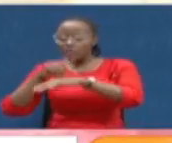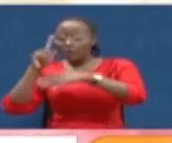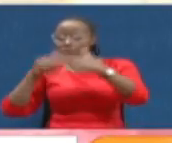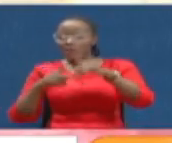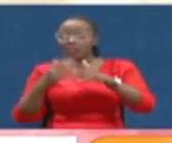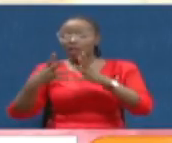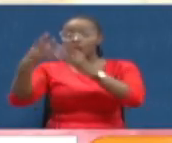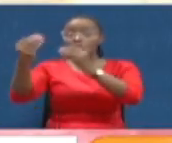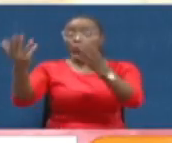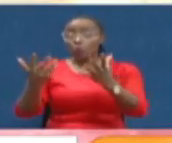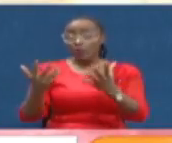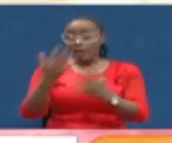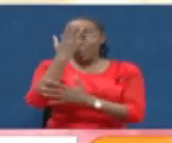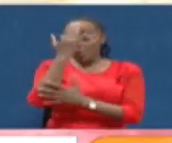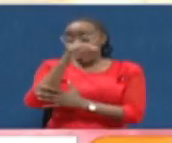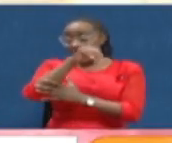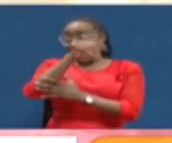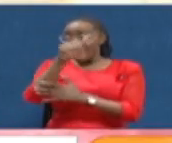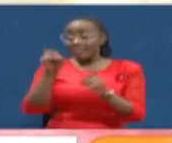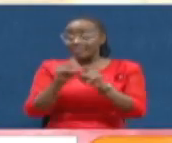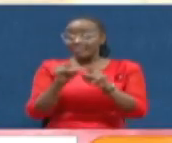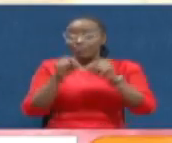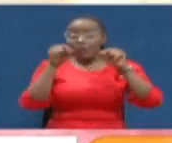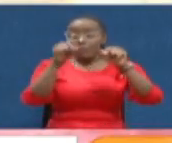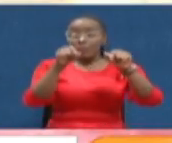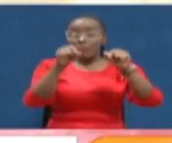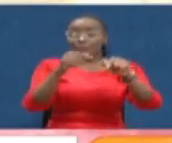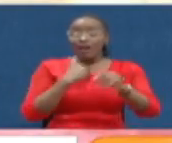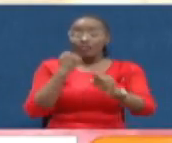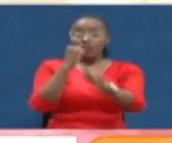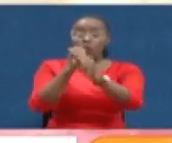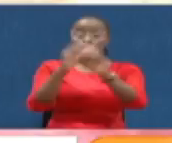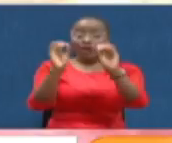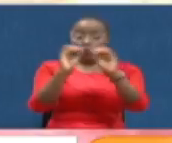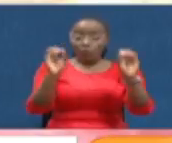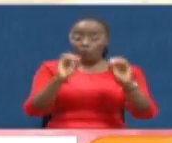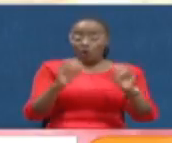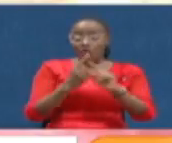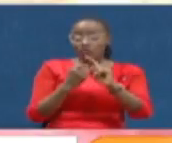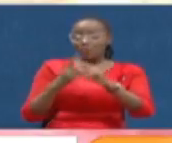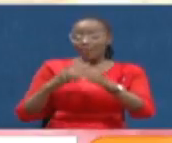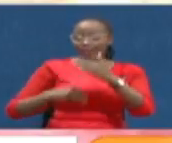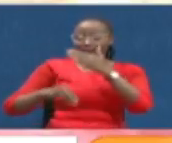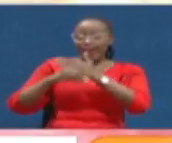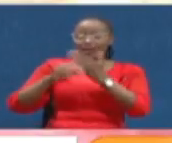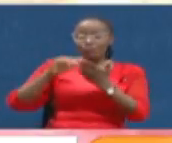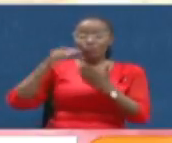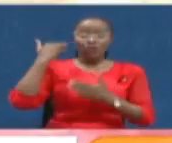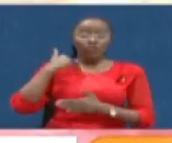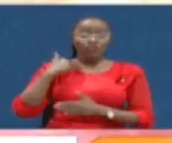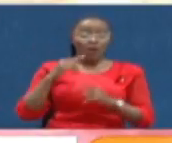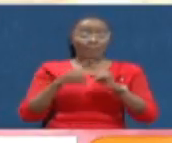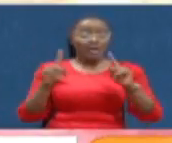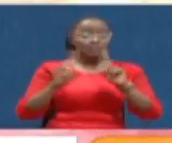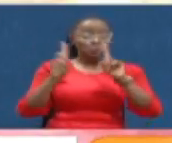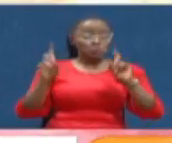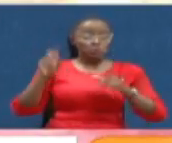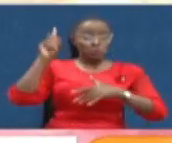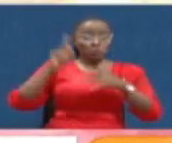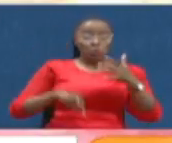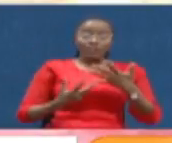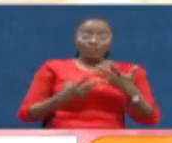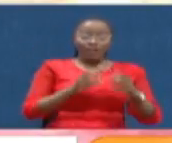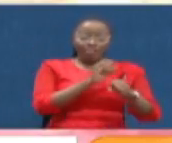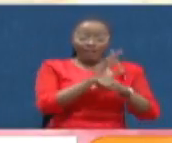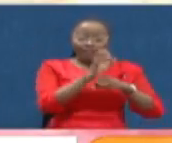na kuelekea wapi, huku wengi wakiweza kulaumu ukosefu wa kazi kutokana na kuongezeka kwa visa hivi. Lakini je, mtoto wa